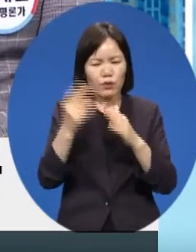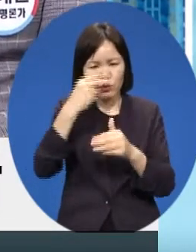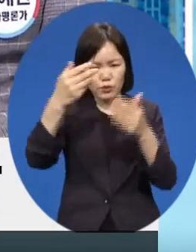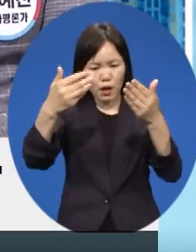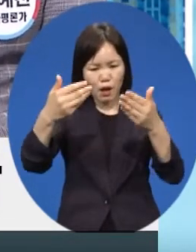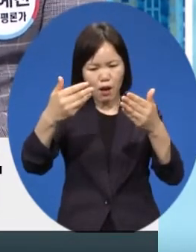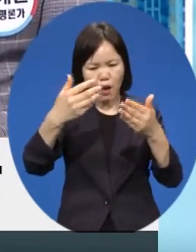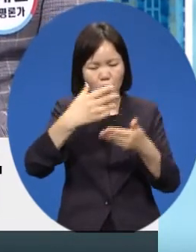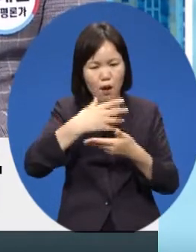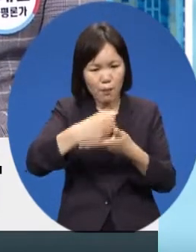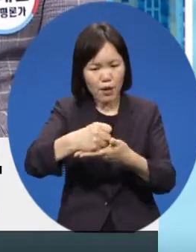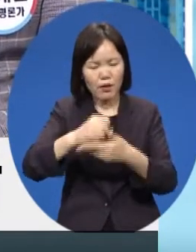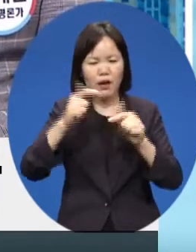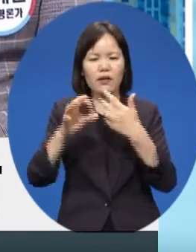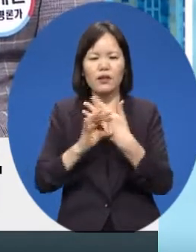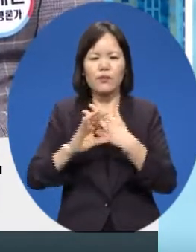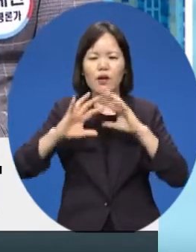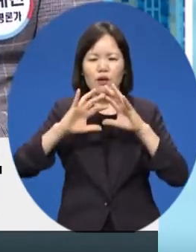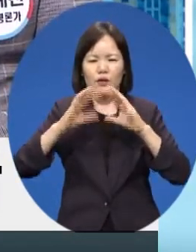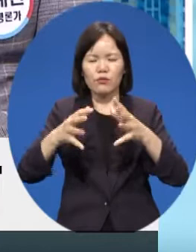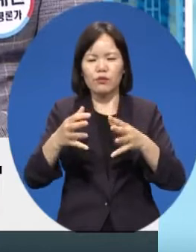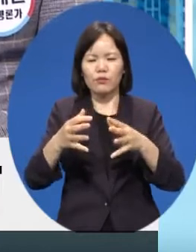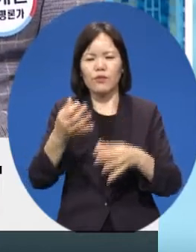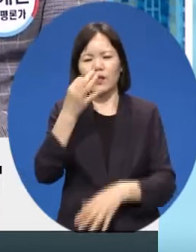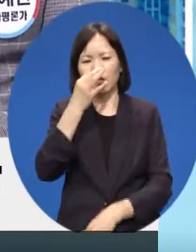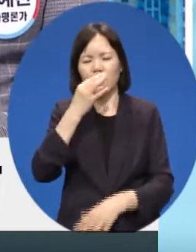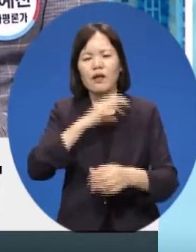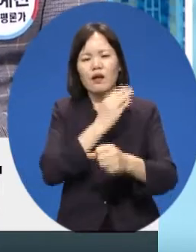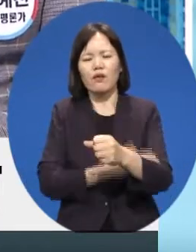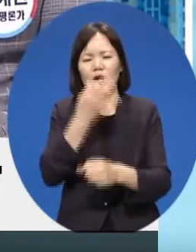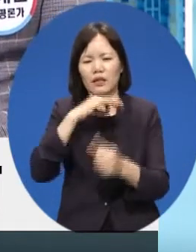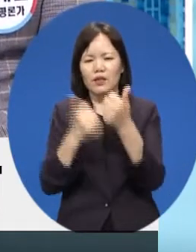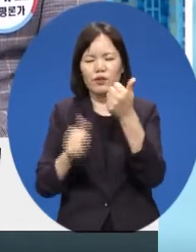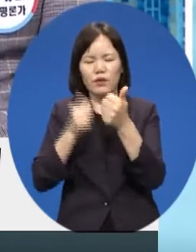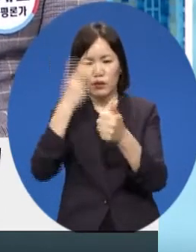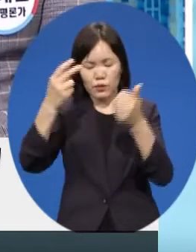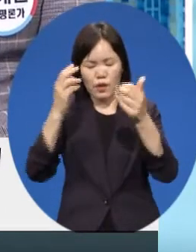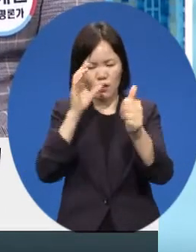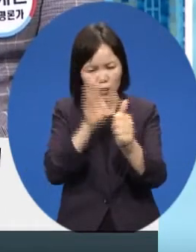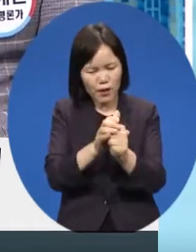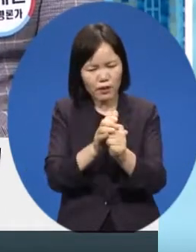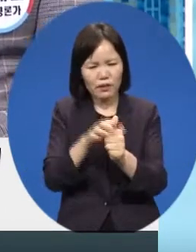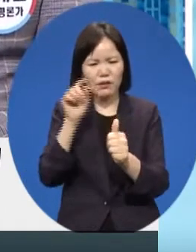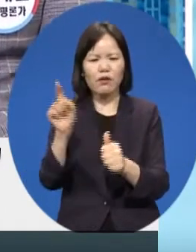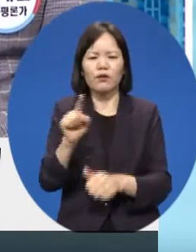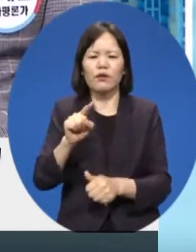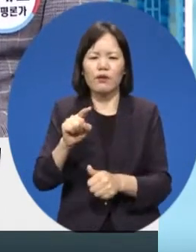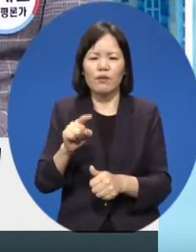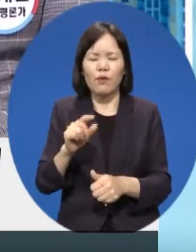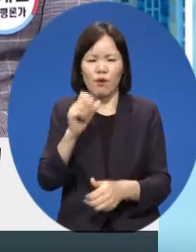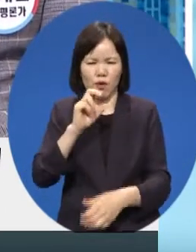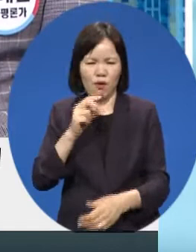위기의 조사를 의뢰 하든 어떤 방식으로든 전수조사를 거치고 문제가 된 5기 나온다면 민주당의 취한 조치 이상의 강도 높은 조치를